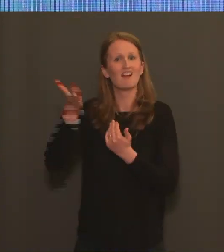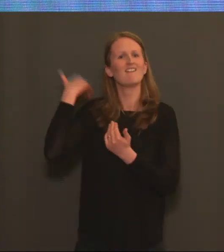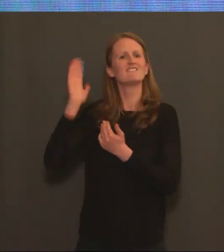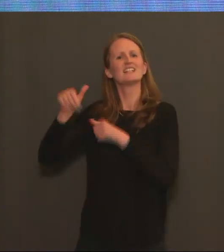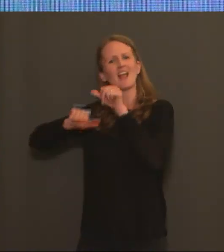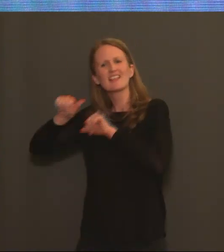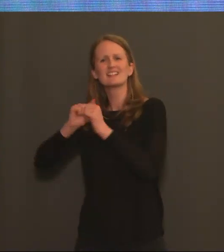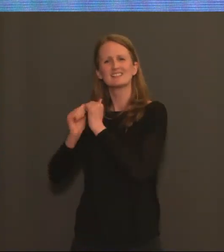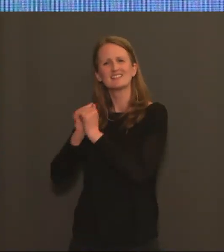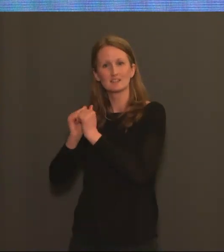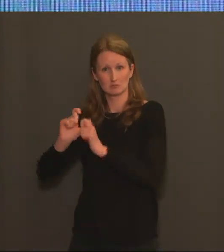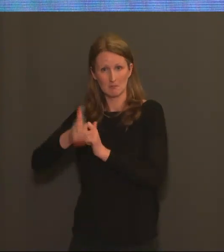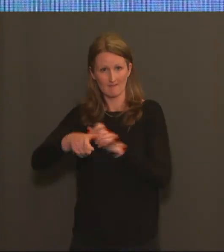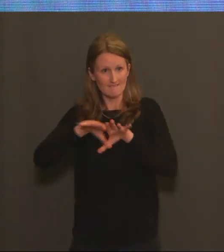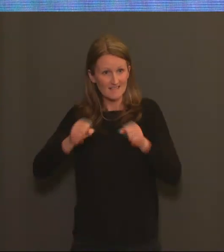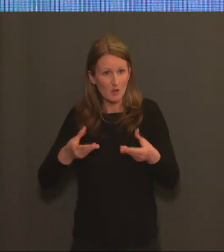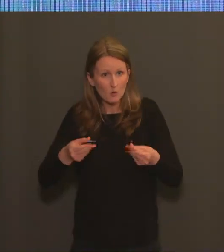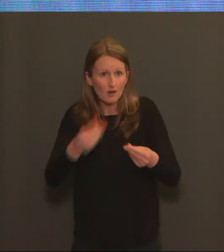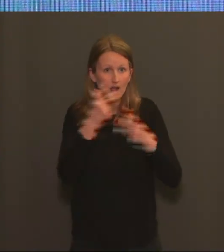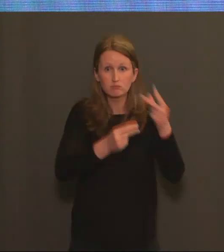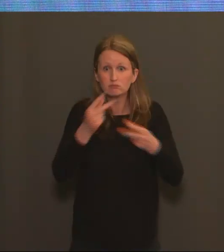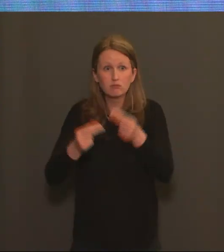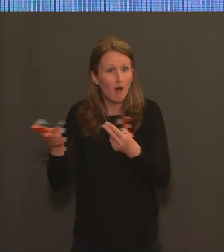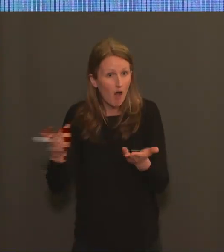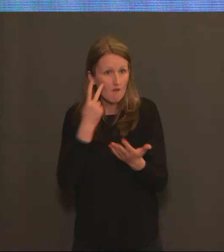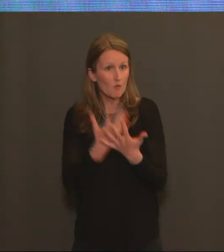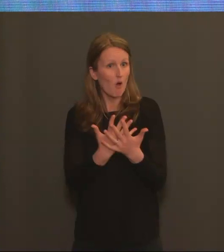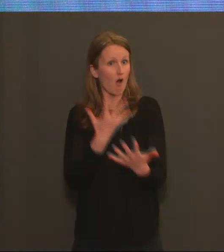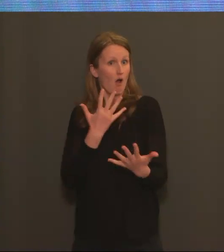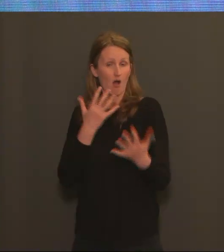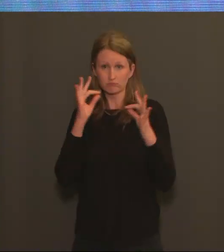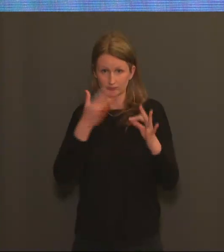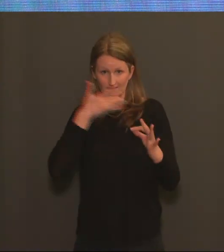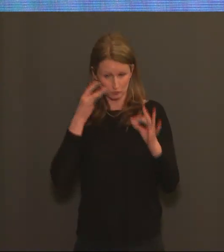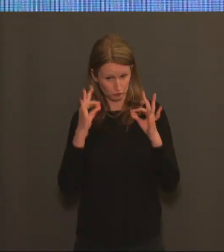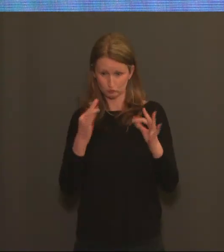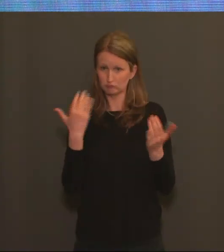bien dans les conditions de vie réelles chez nos concitoyens.